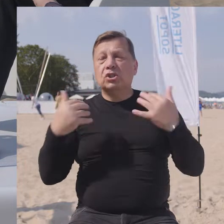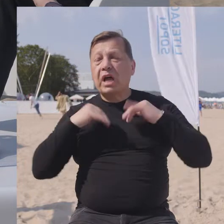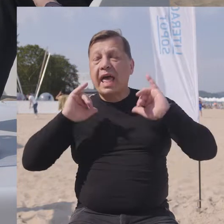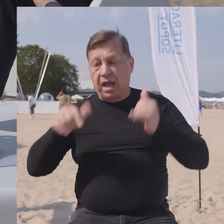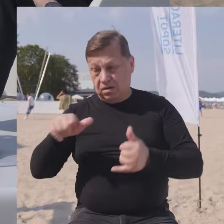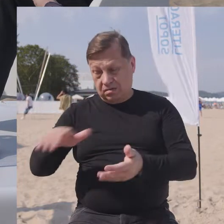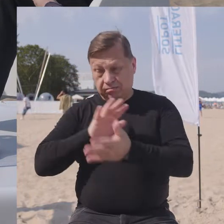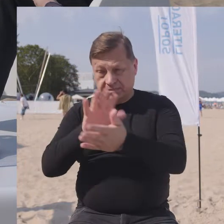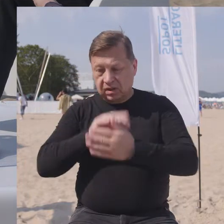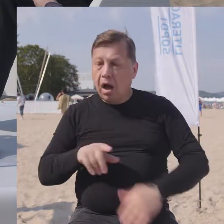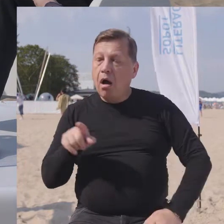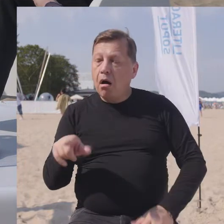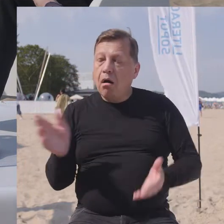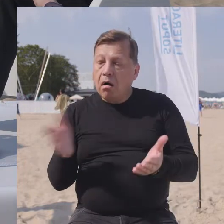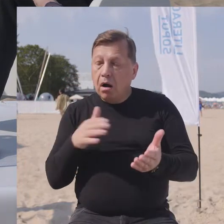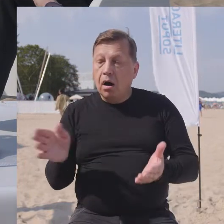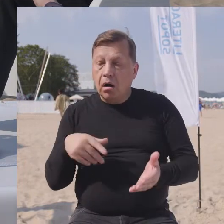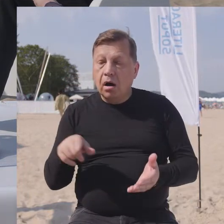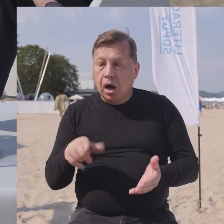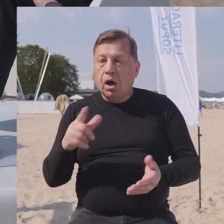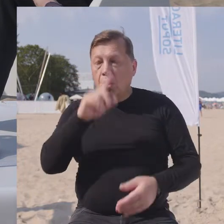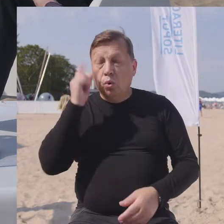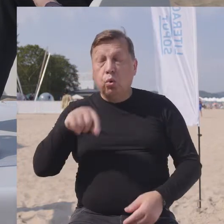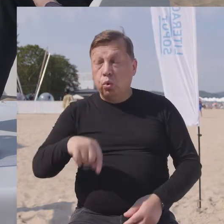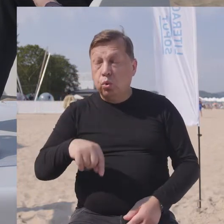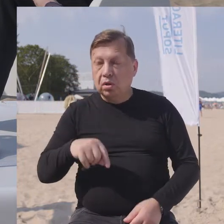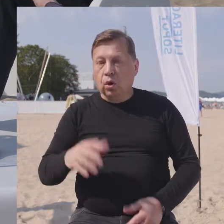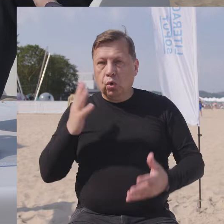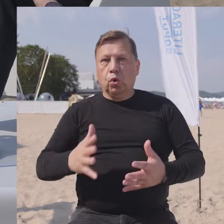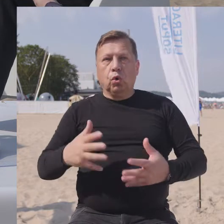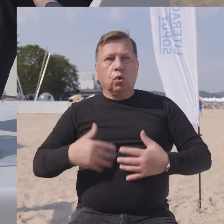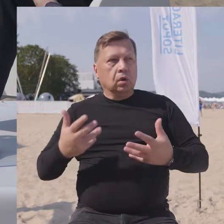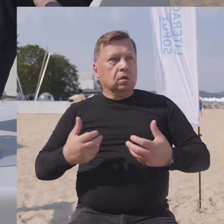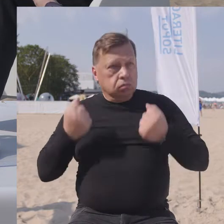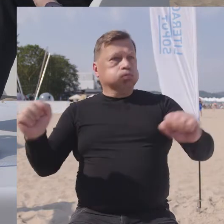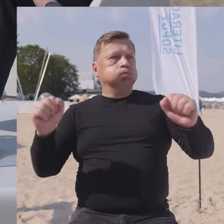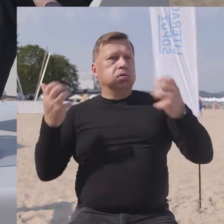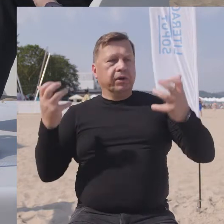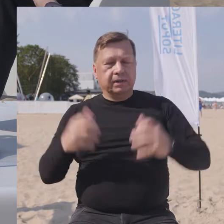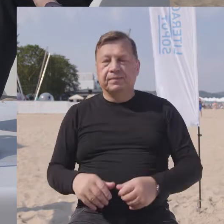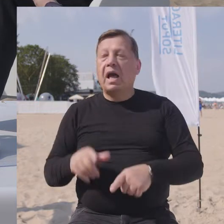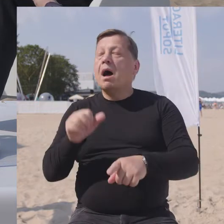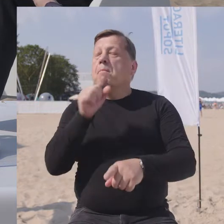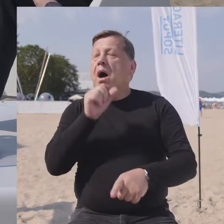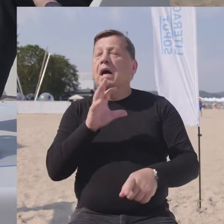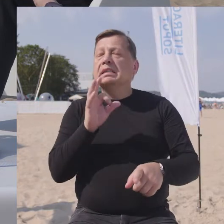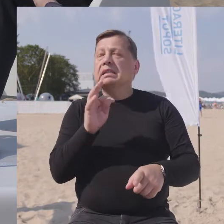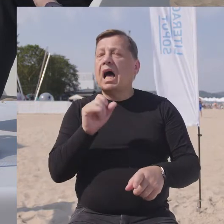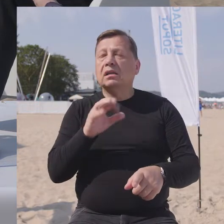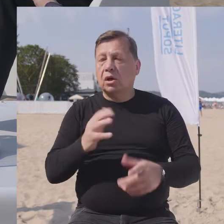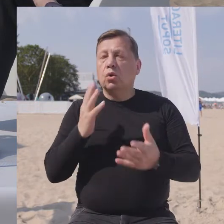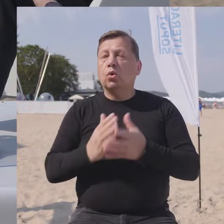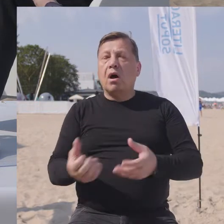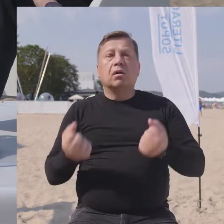państwach. I dzięki temu to ośmieliło też ludzi. No a babcie Stasie, że już do niej powrócę, ośmieliło w sposób